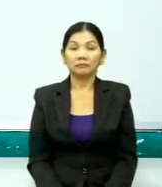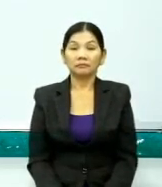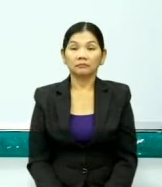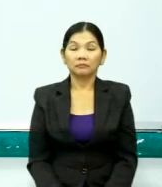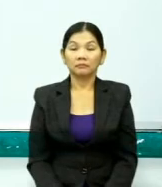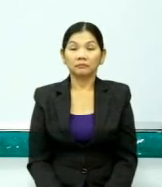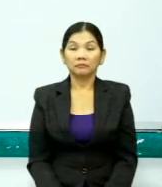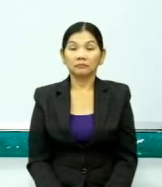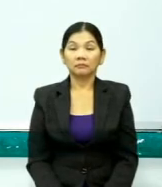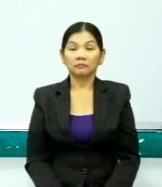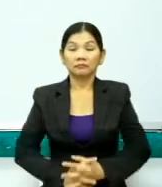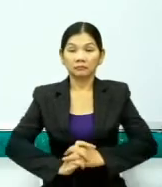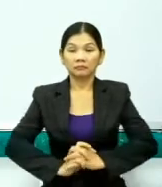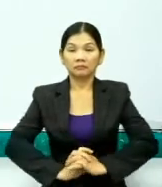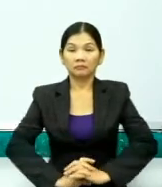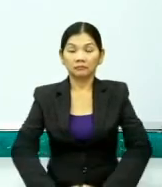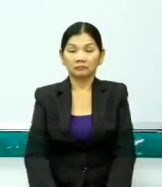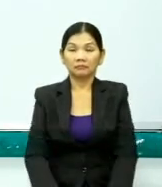lực lớn